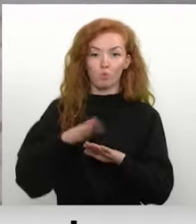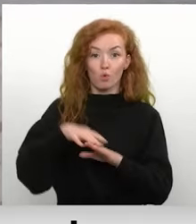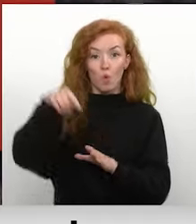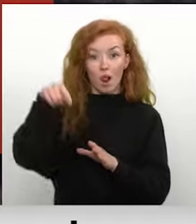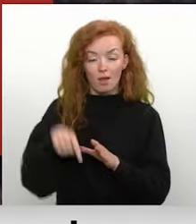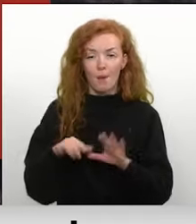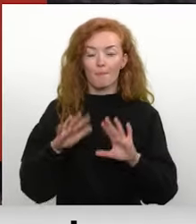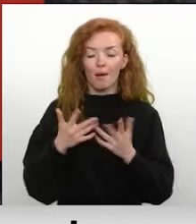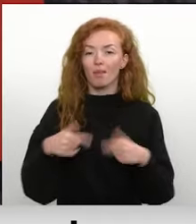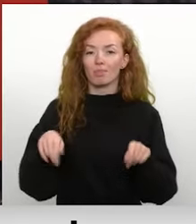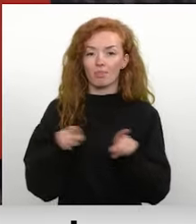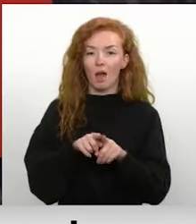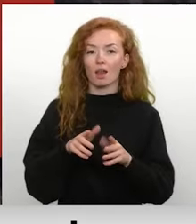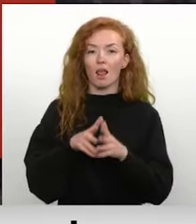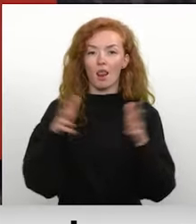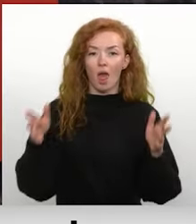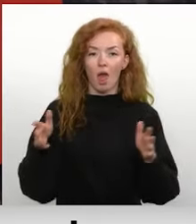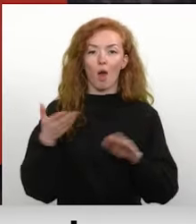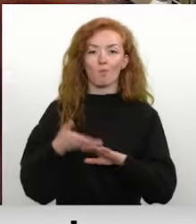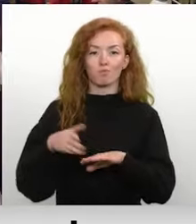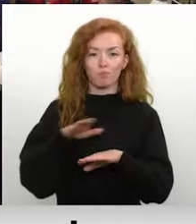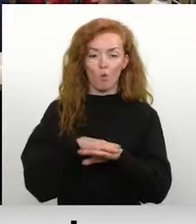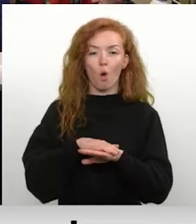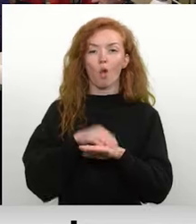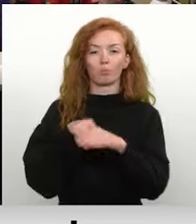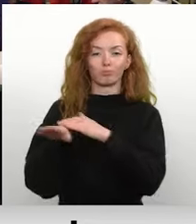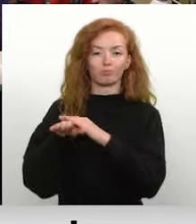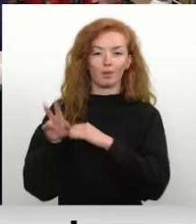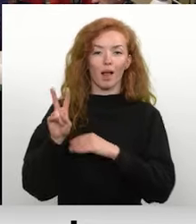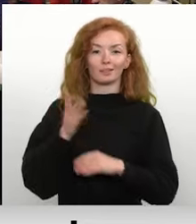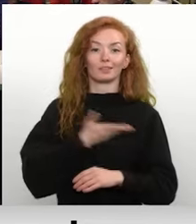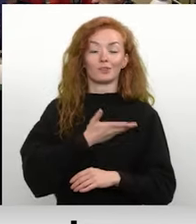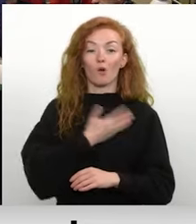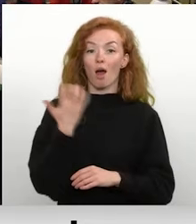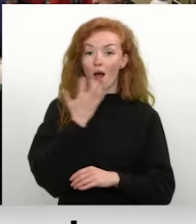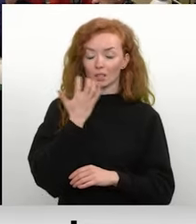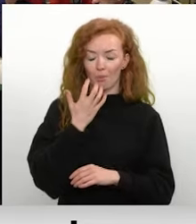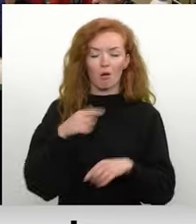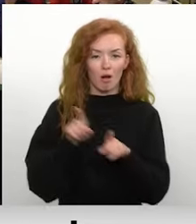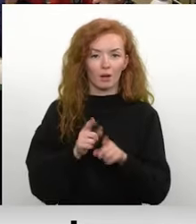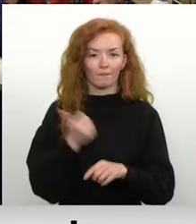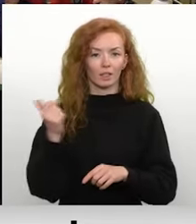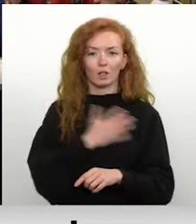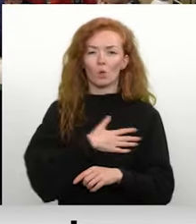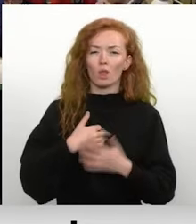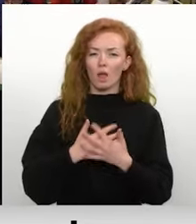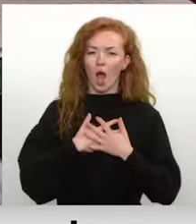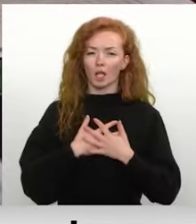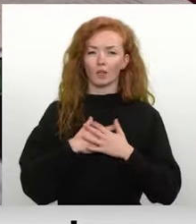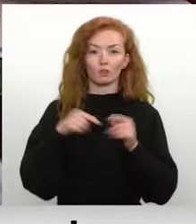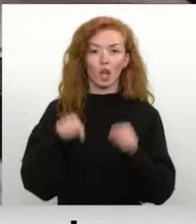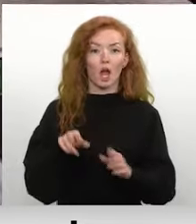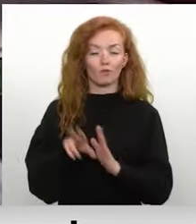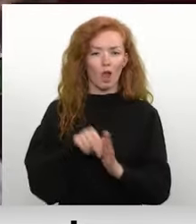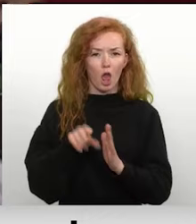bet arī lielā poļu diaspora ārzemēs ir ļoti aktīvi šajās vēlēšanās, un to